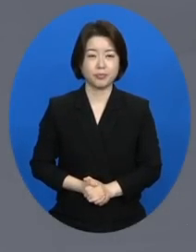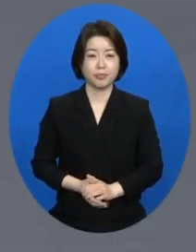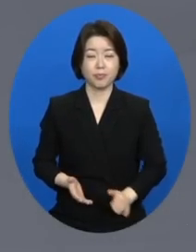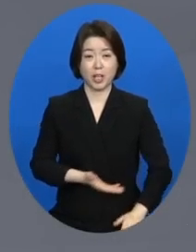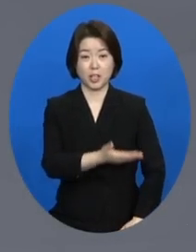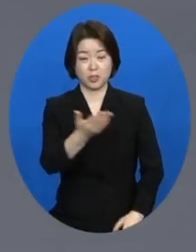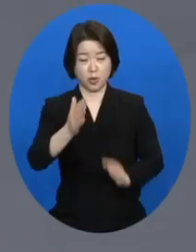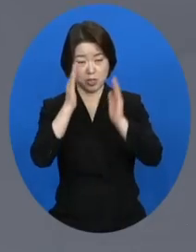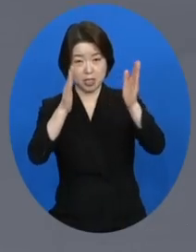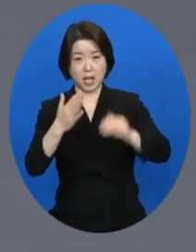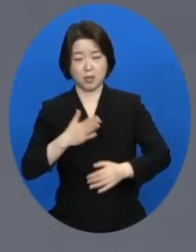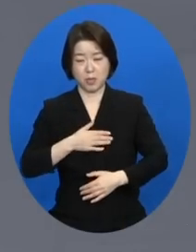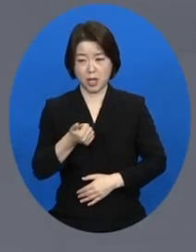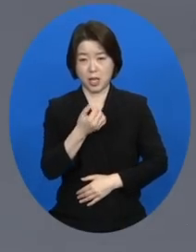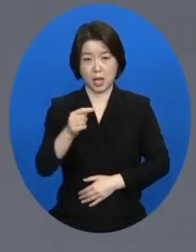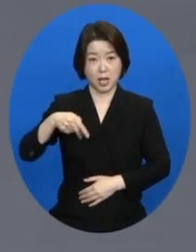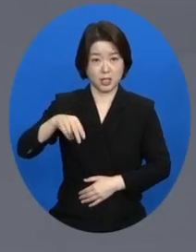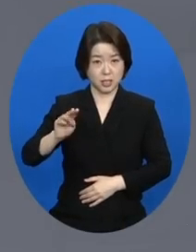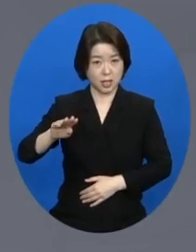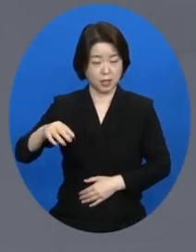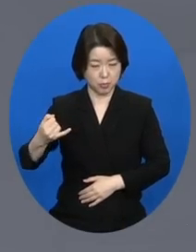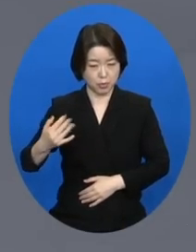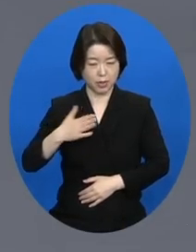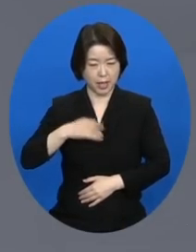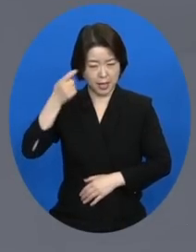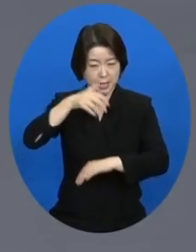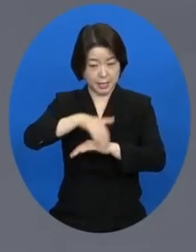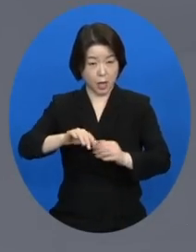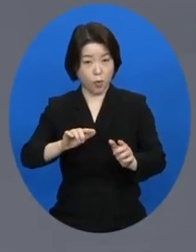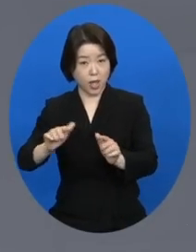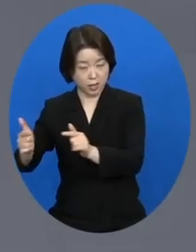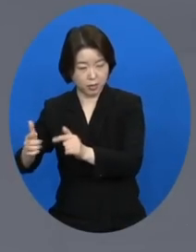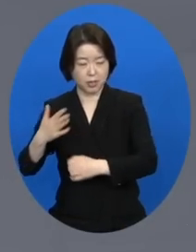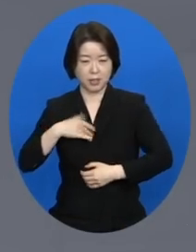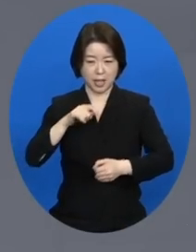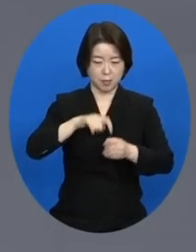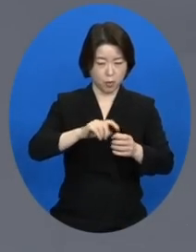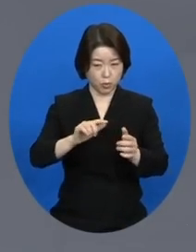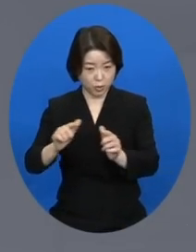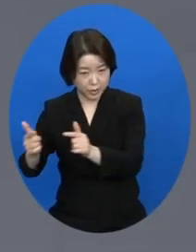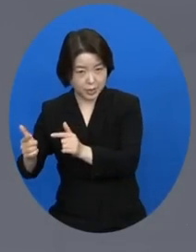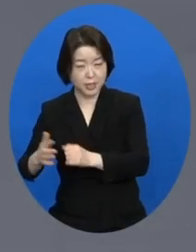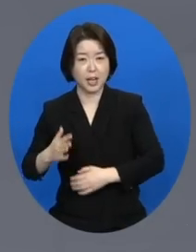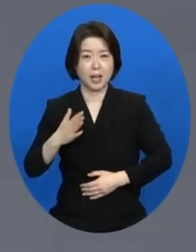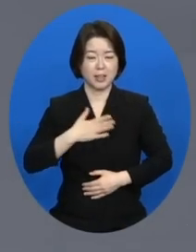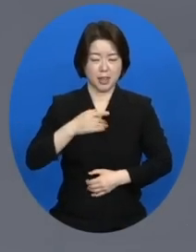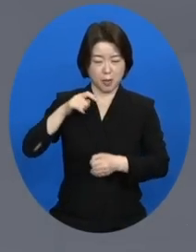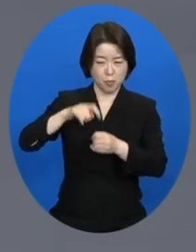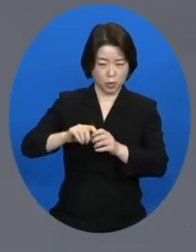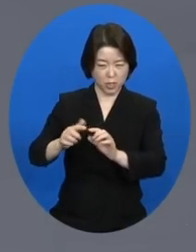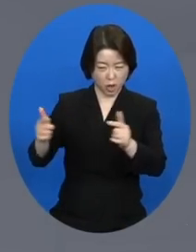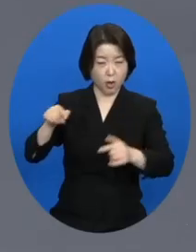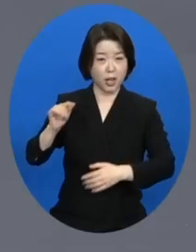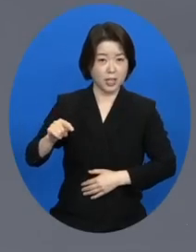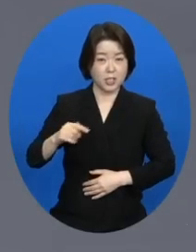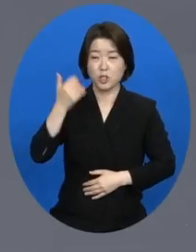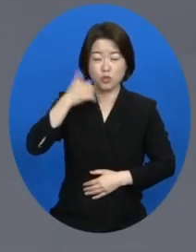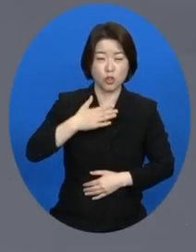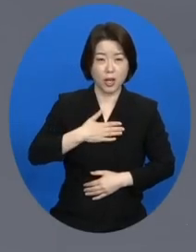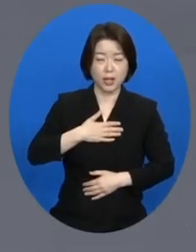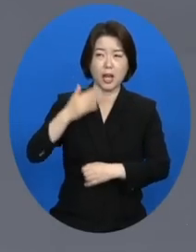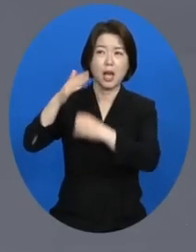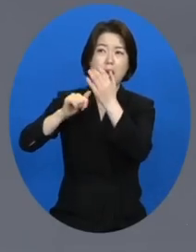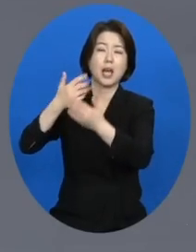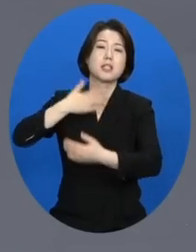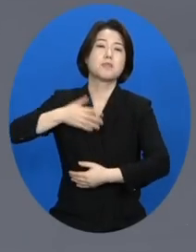너희를 향한 나의 하샤브, 나의 계획들, 나의 의도들, 나의 목적들을 누가 알아요? 하나님이